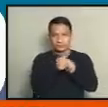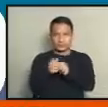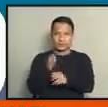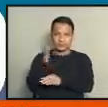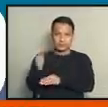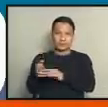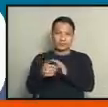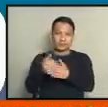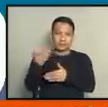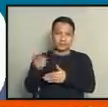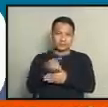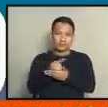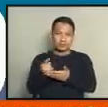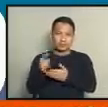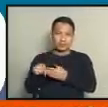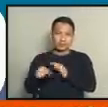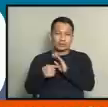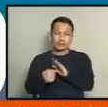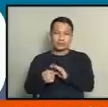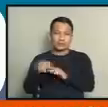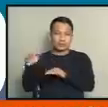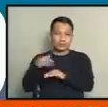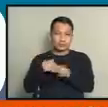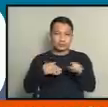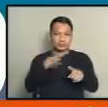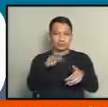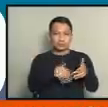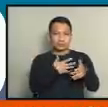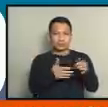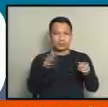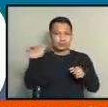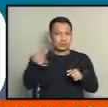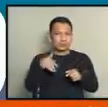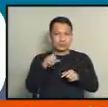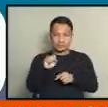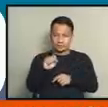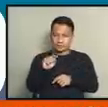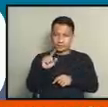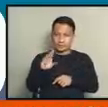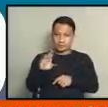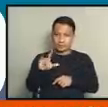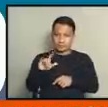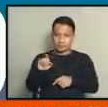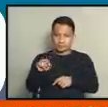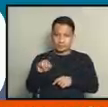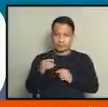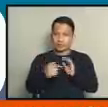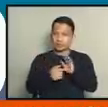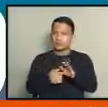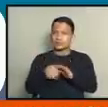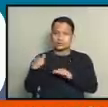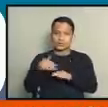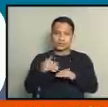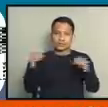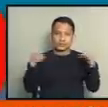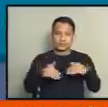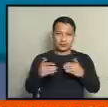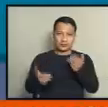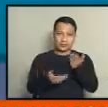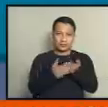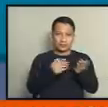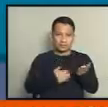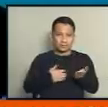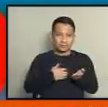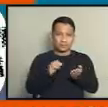probably next week. At patawag nyo na po, schedule na po yung patawag sa St. Blaise Security Agency. Opo, mag-file po